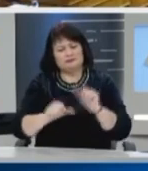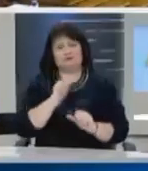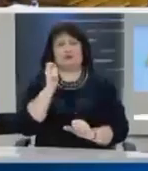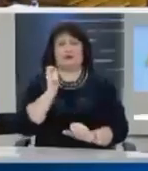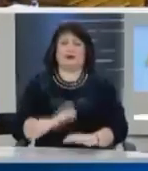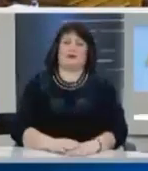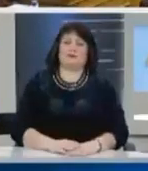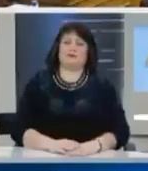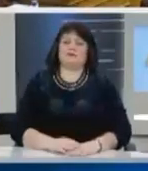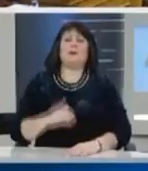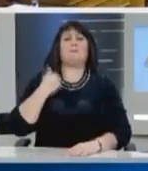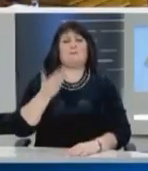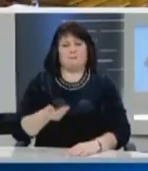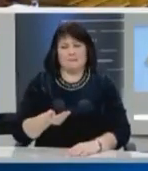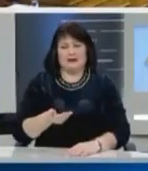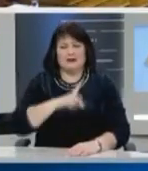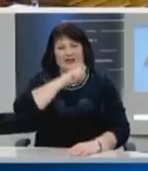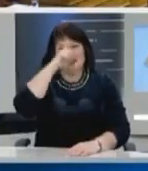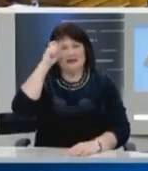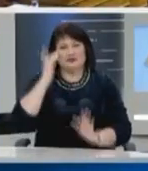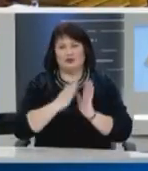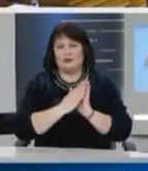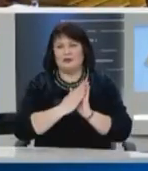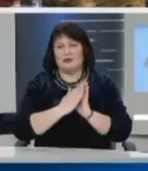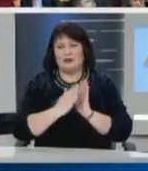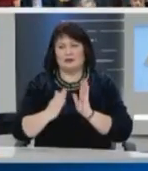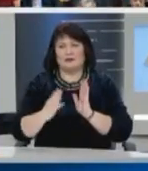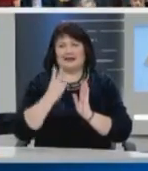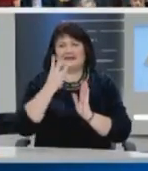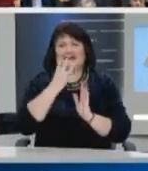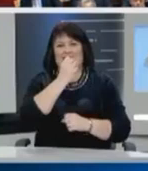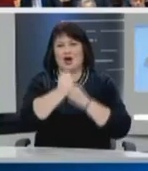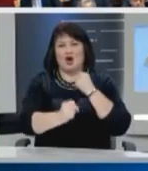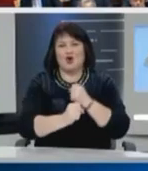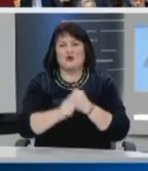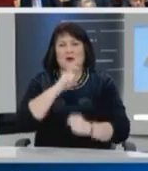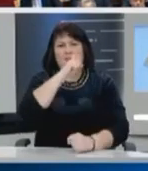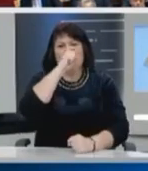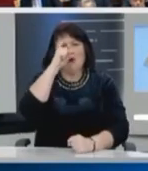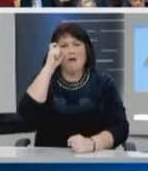Μετά ακολούθησε ένα πολύ δύσκολο διάστημα, 3 δύσκολα χρόνια,